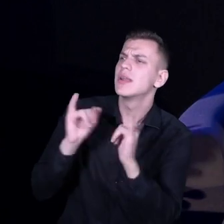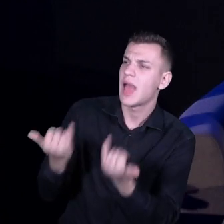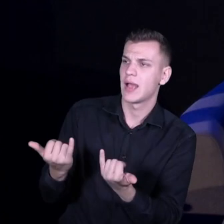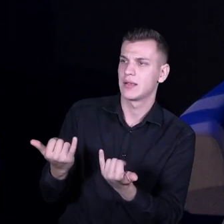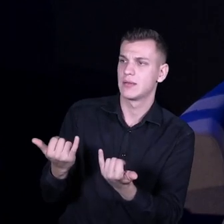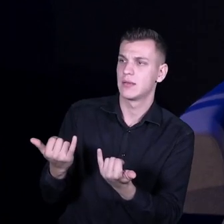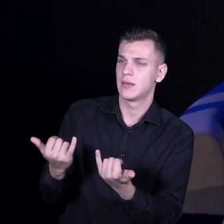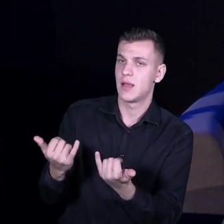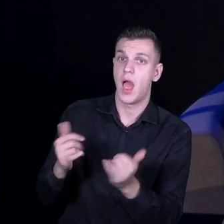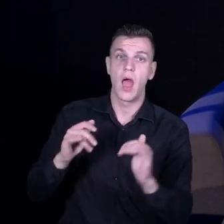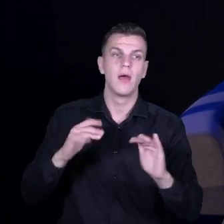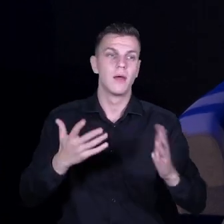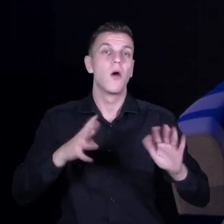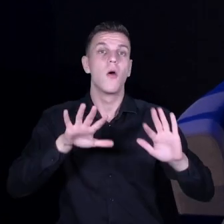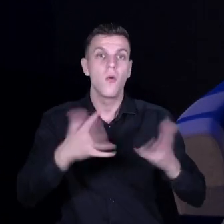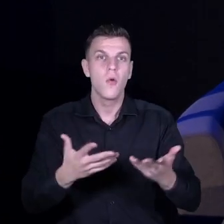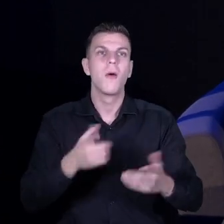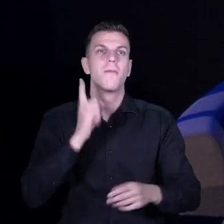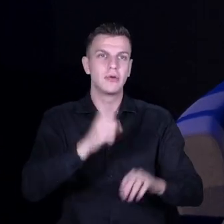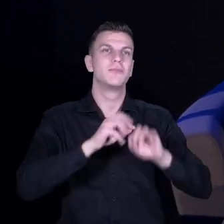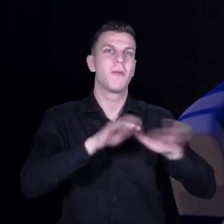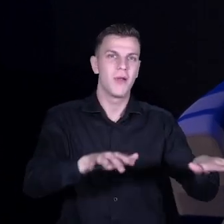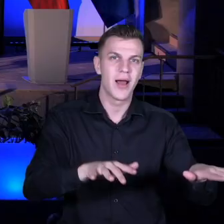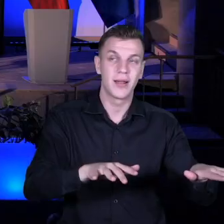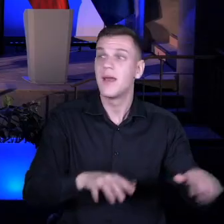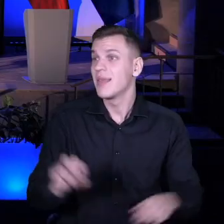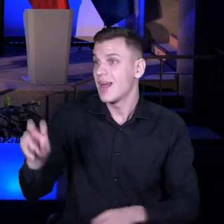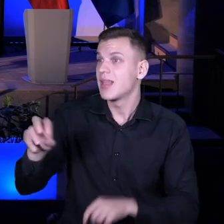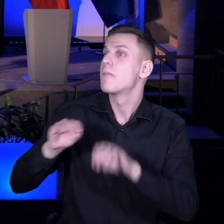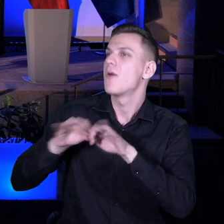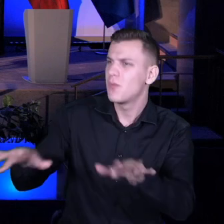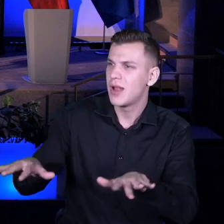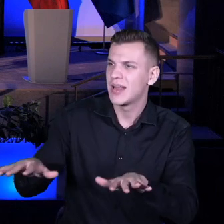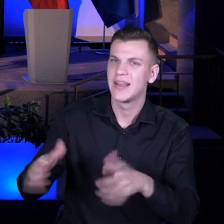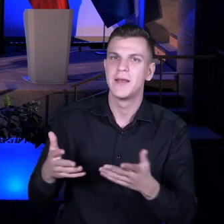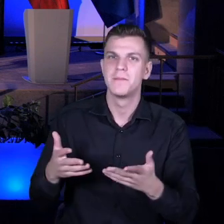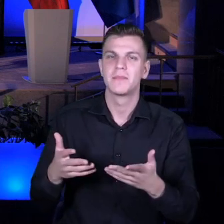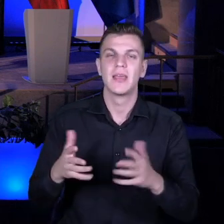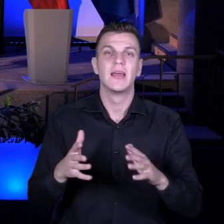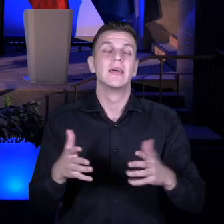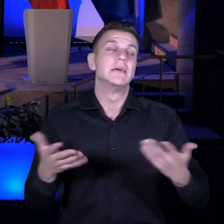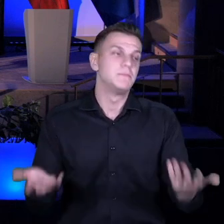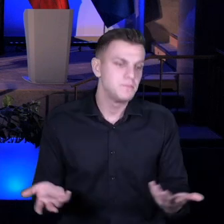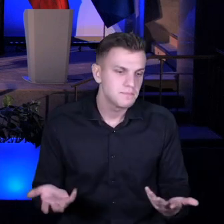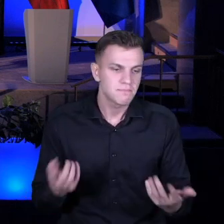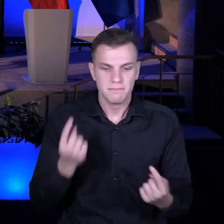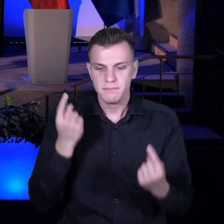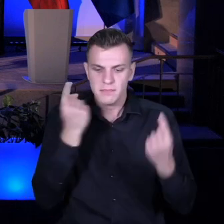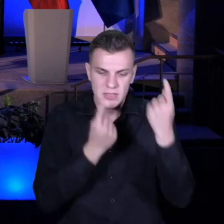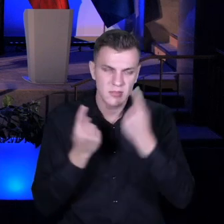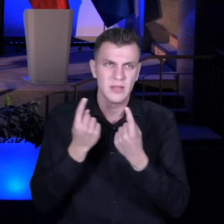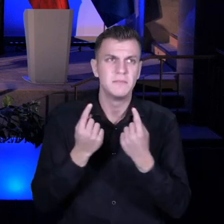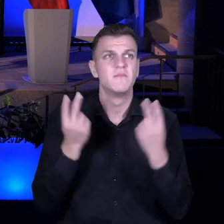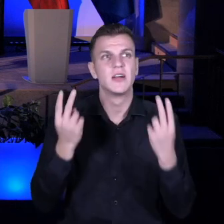powszechna, żeby stała się zasadą. Myślę, że ważne jest, żeby widzieć, że każda